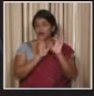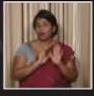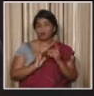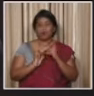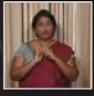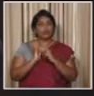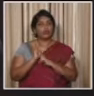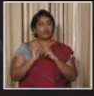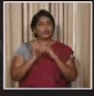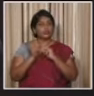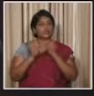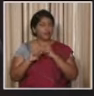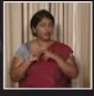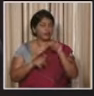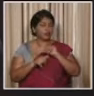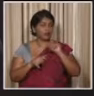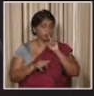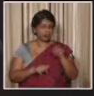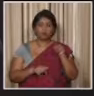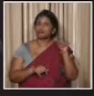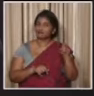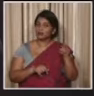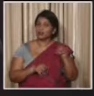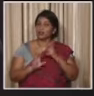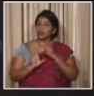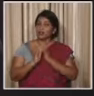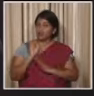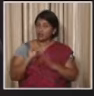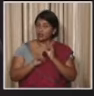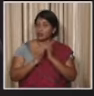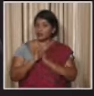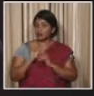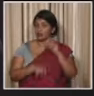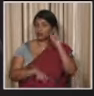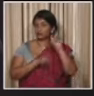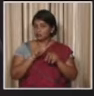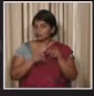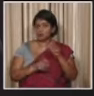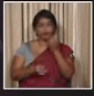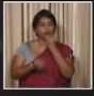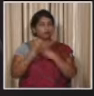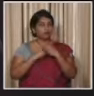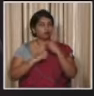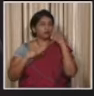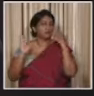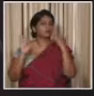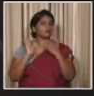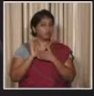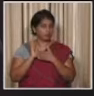UNICEF warta ayala dakwana. Enisa amathilage niladaringe poshane gana